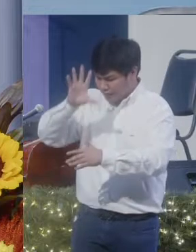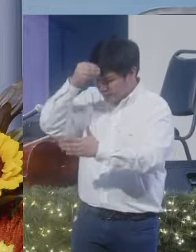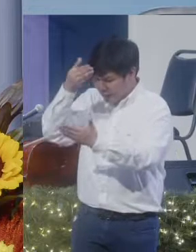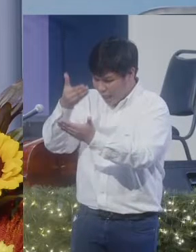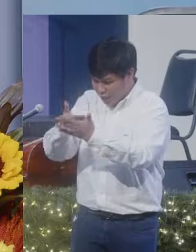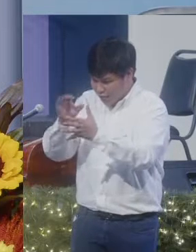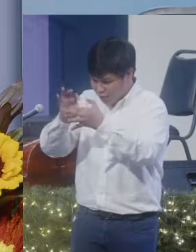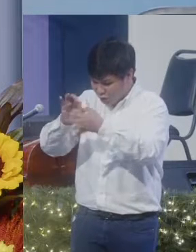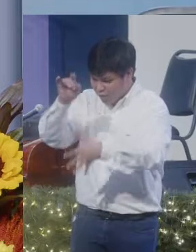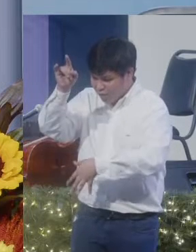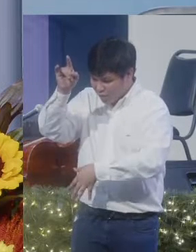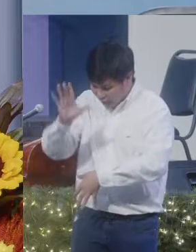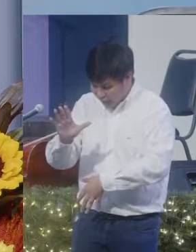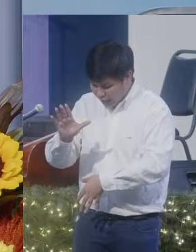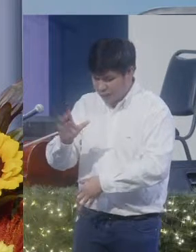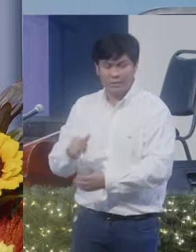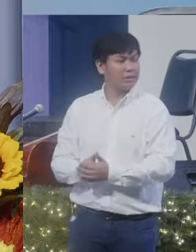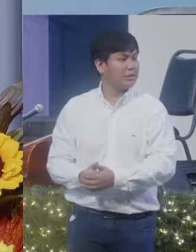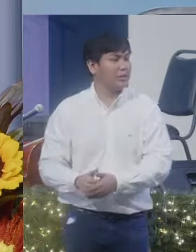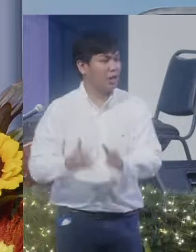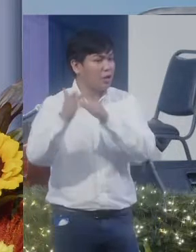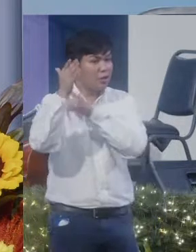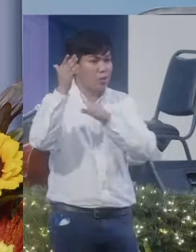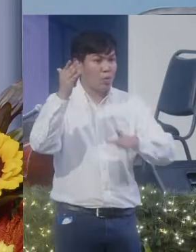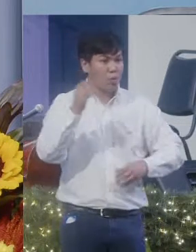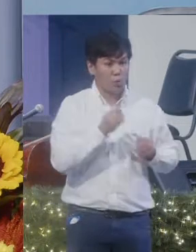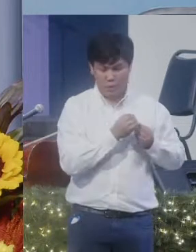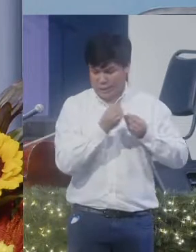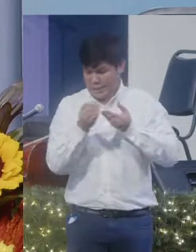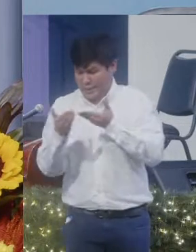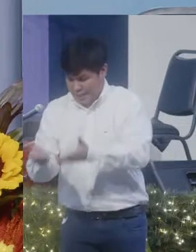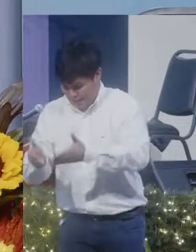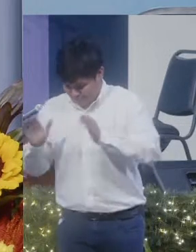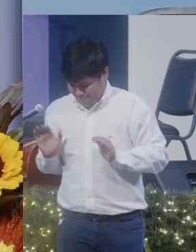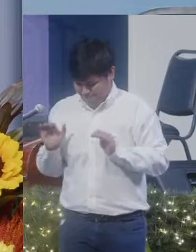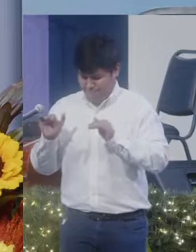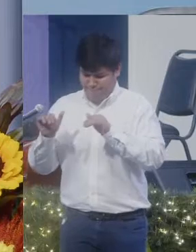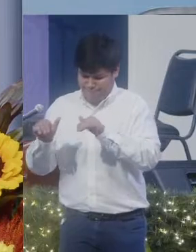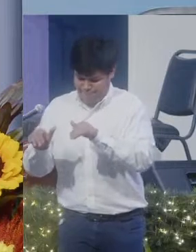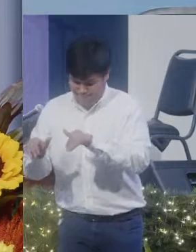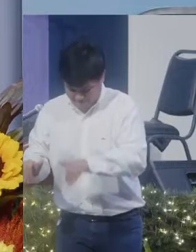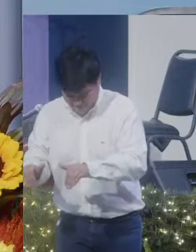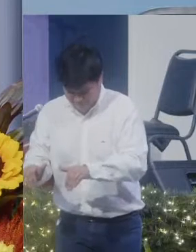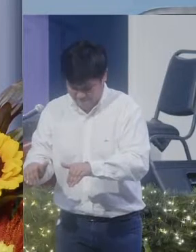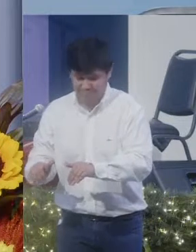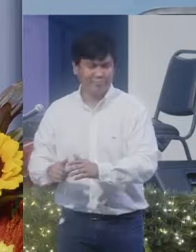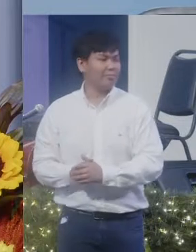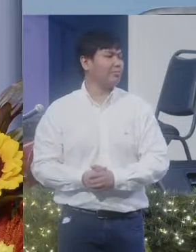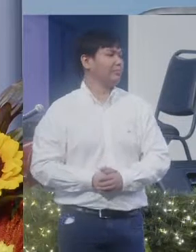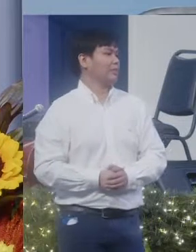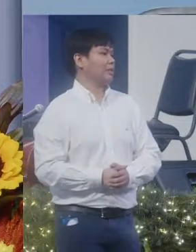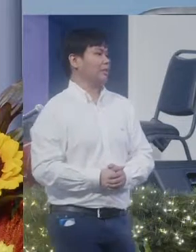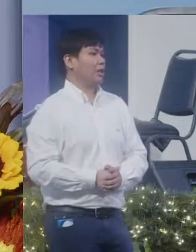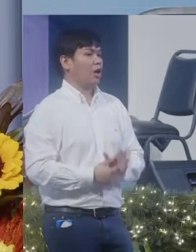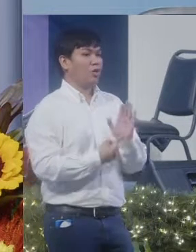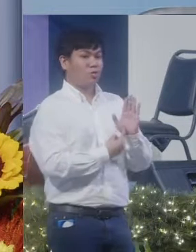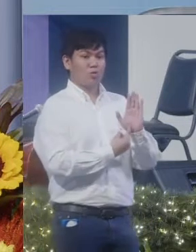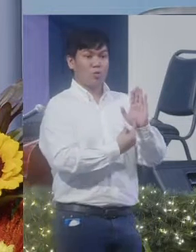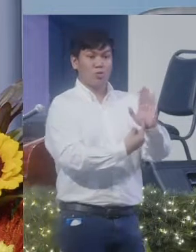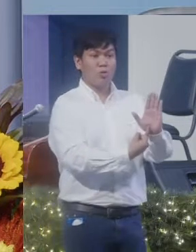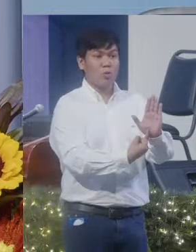Most High, and the Lord God will give to him the throne of his father David. Isang